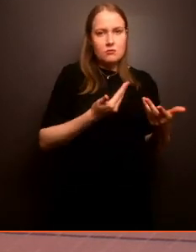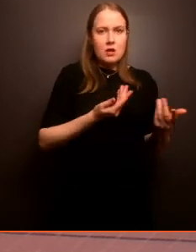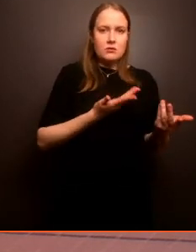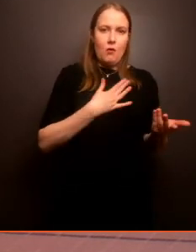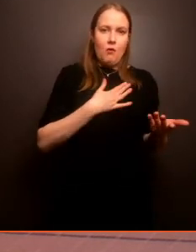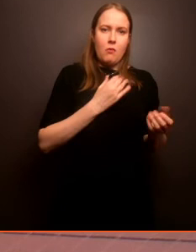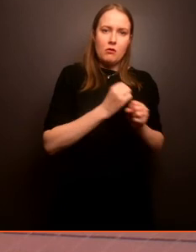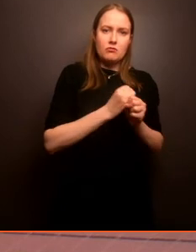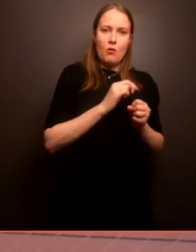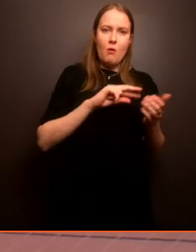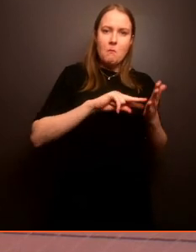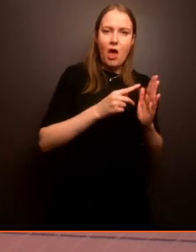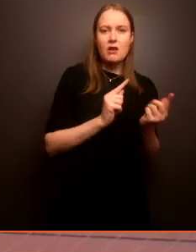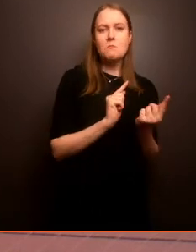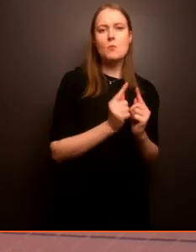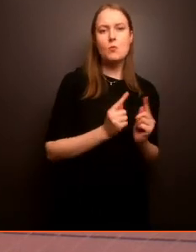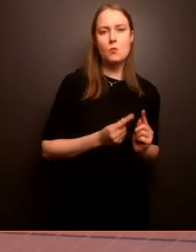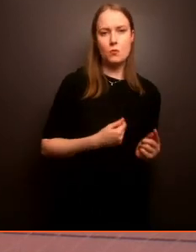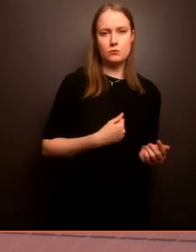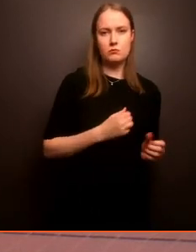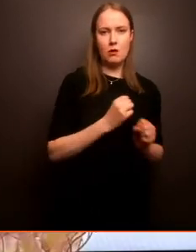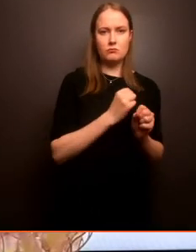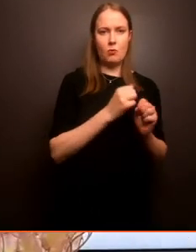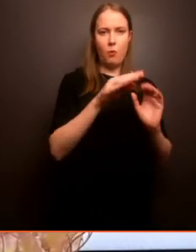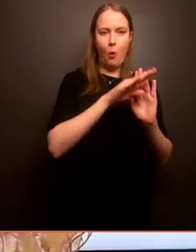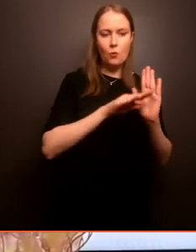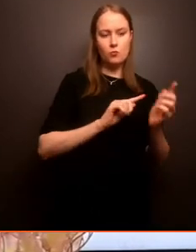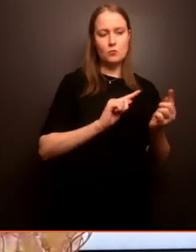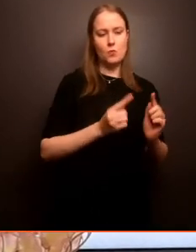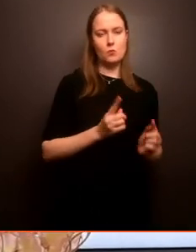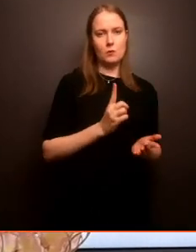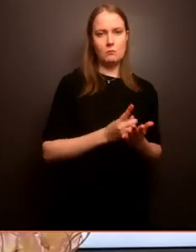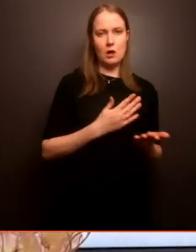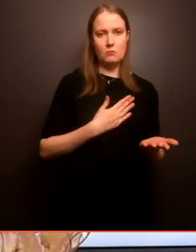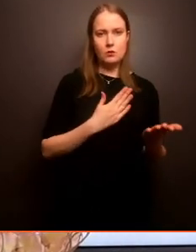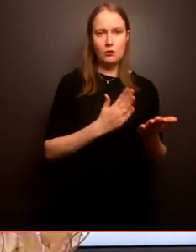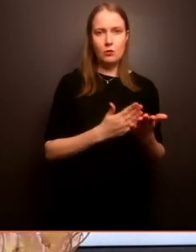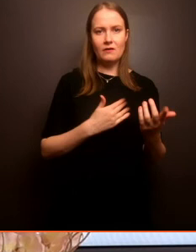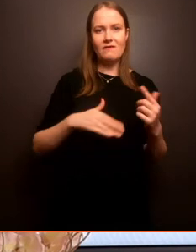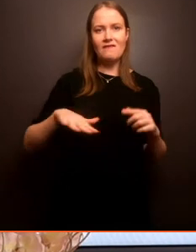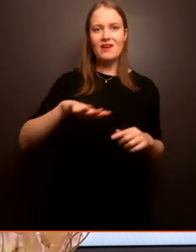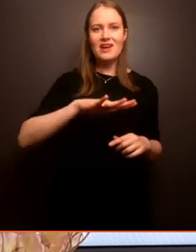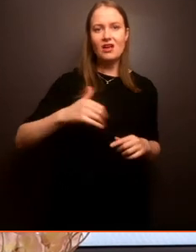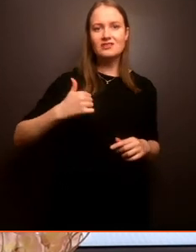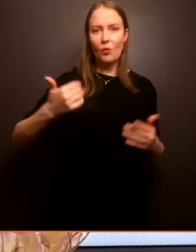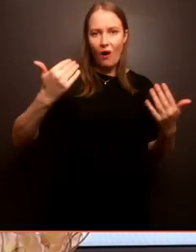reaalselt tõesti kõike neid kohustusi kokku panna, alates siis peaaegu poole jalaga